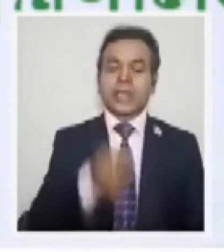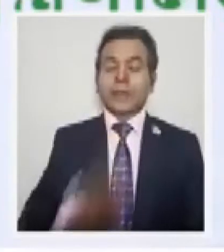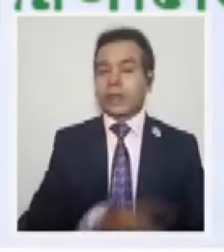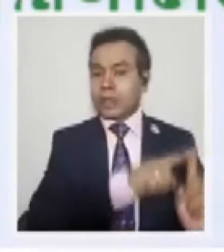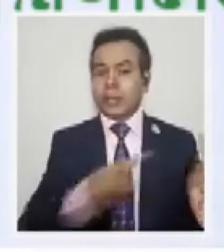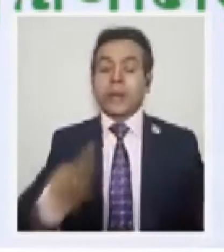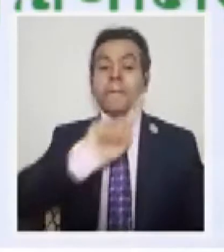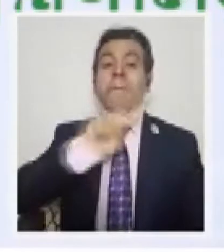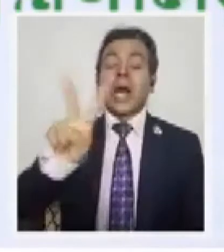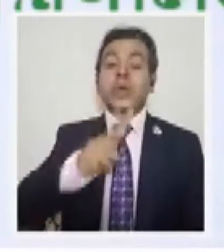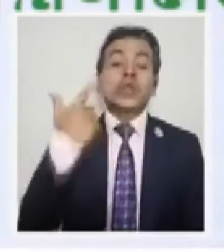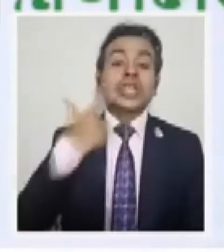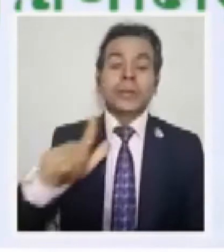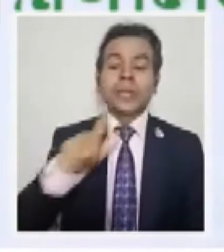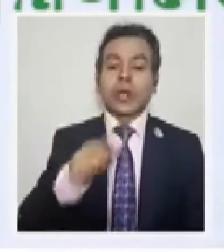16 জ্যৈষ্ঠ 1427।